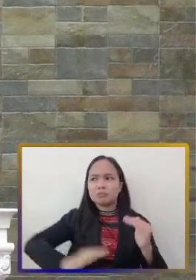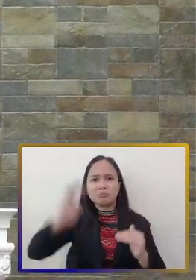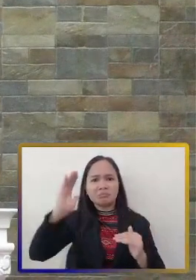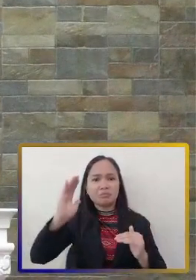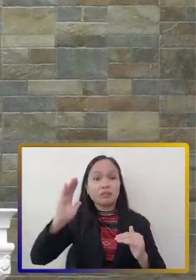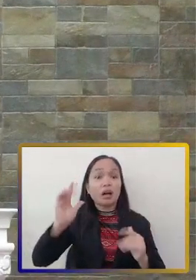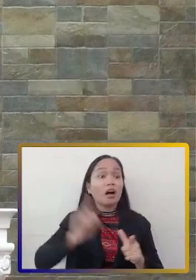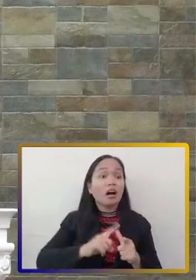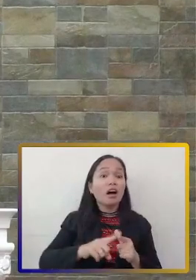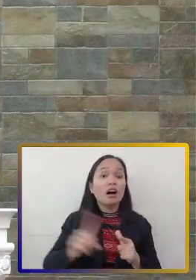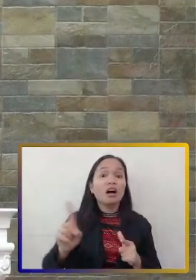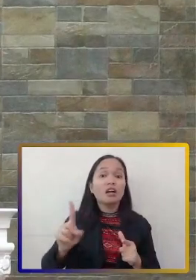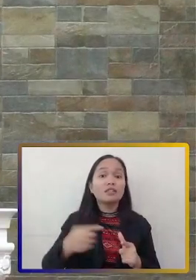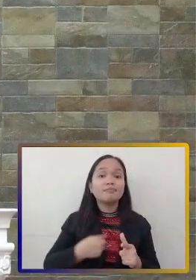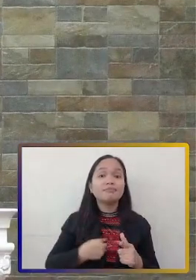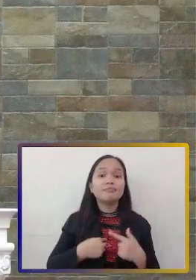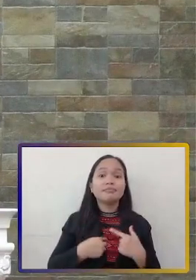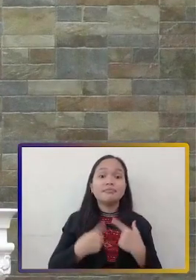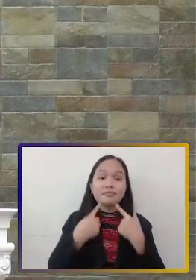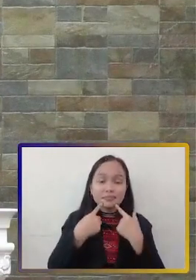listen to me. Here's what I'm saying.